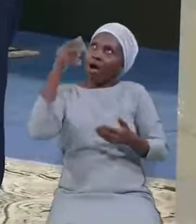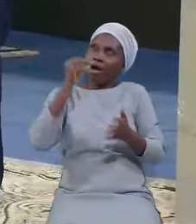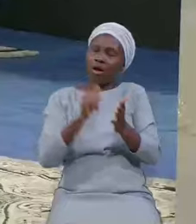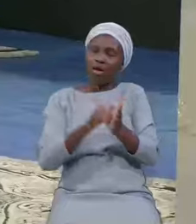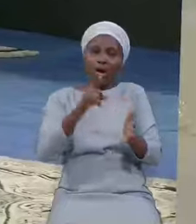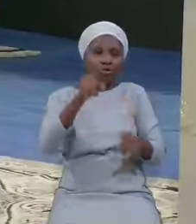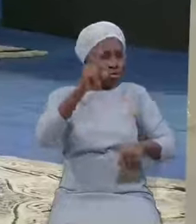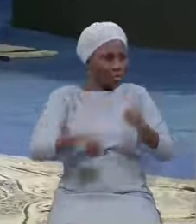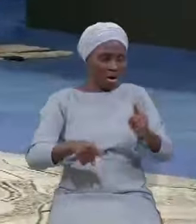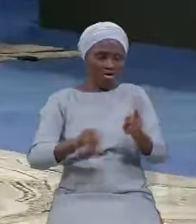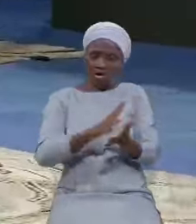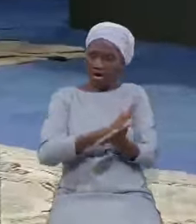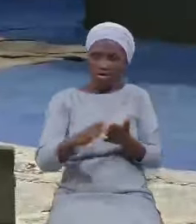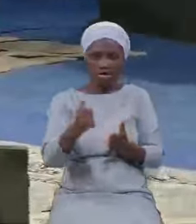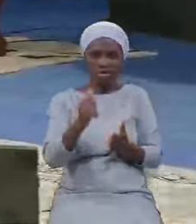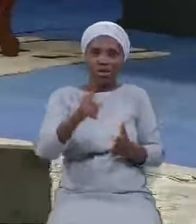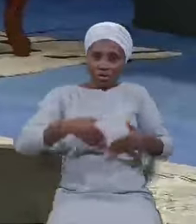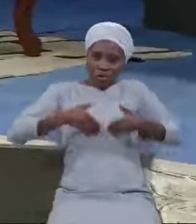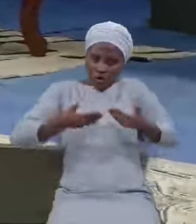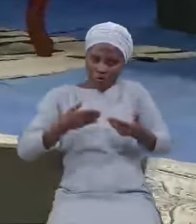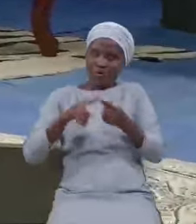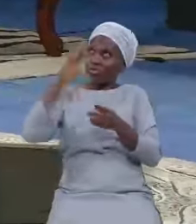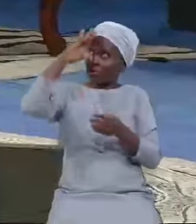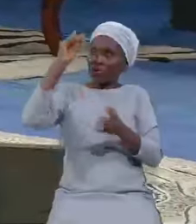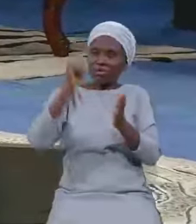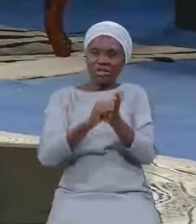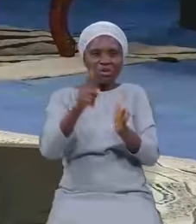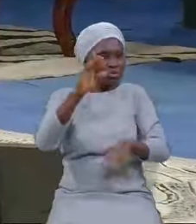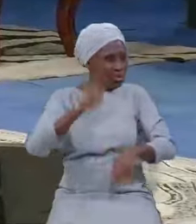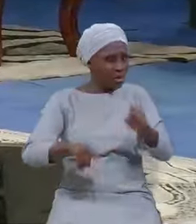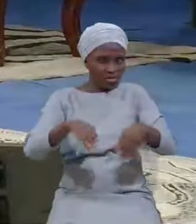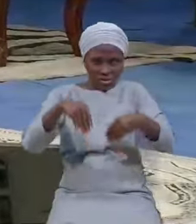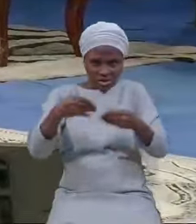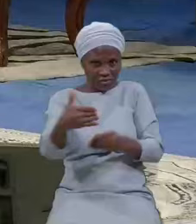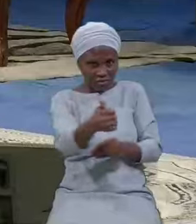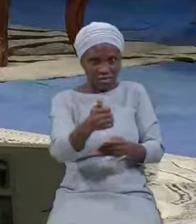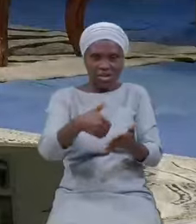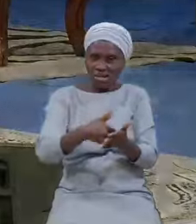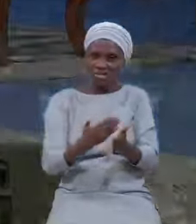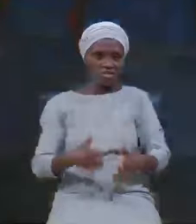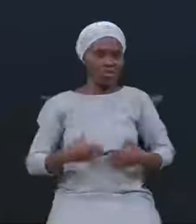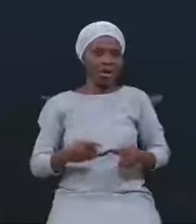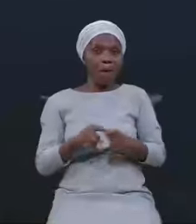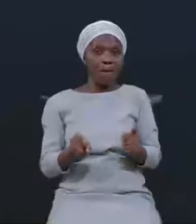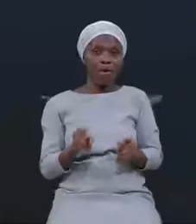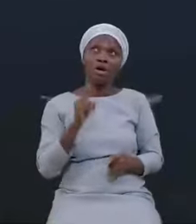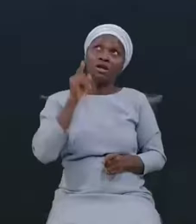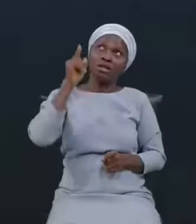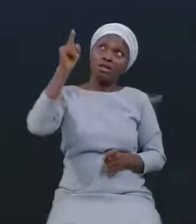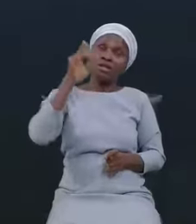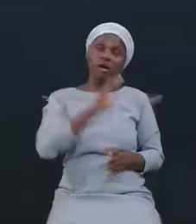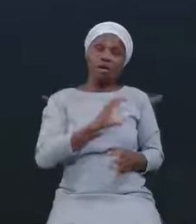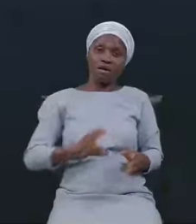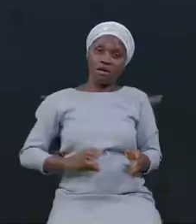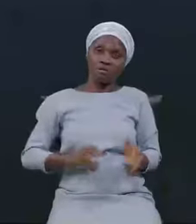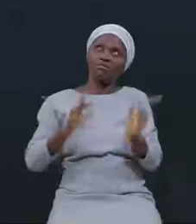pas te donner une nouvelle vie. Mais lui, Christ, Jésus, l'agneau de